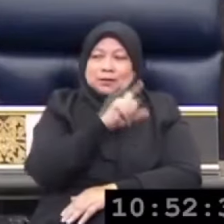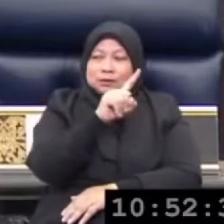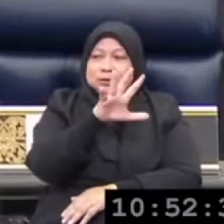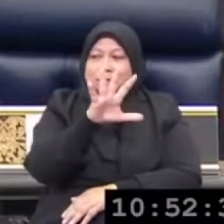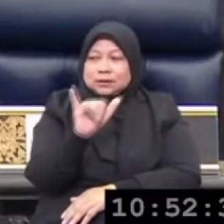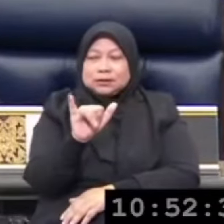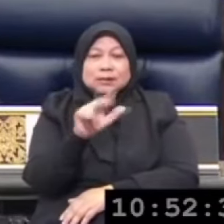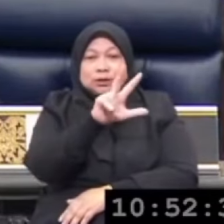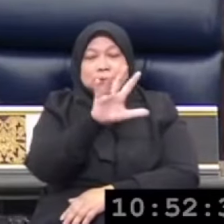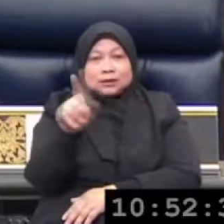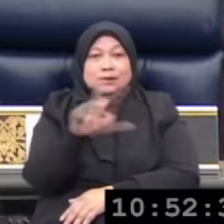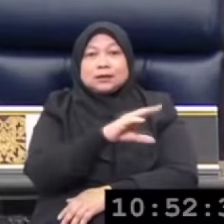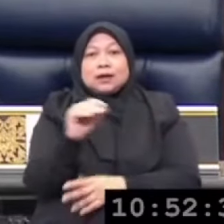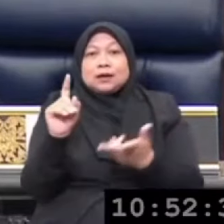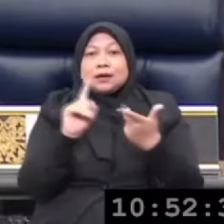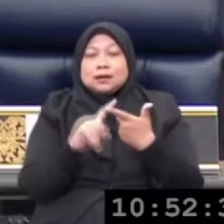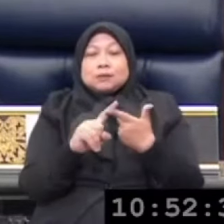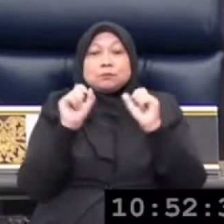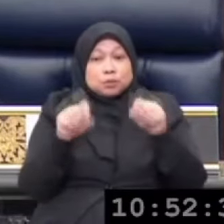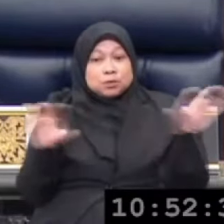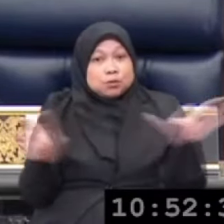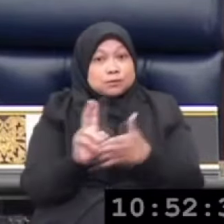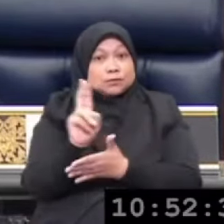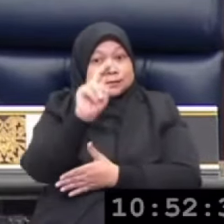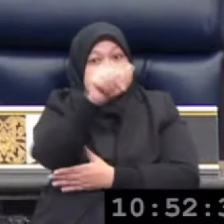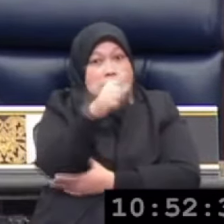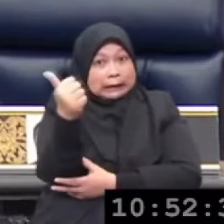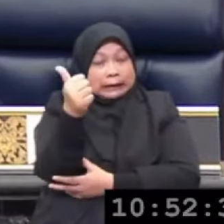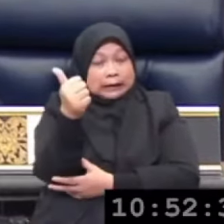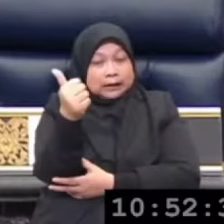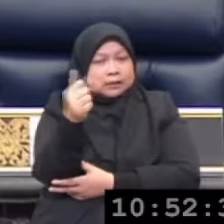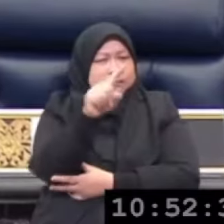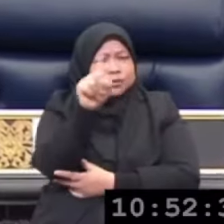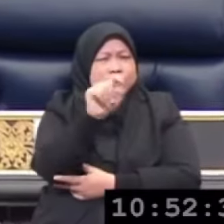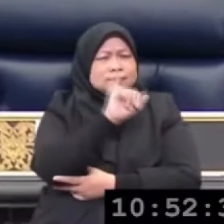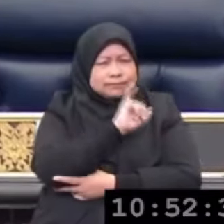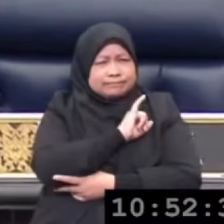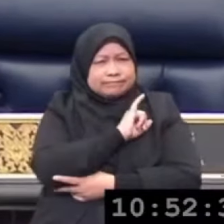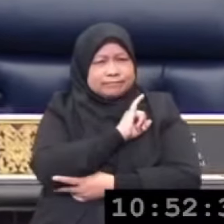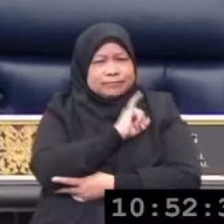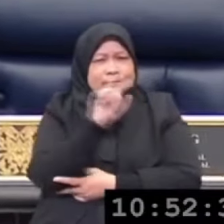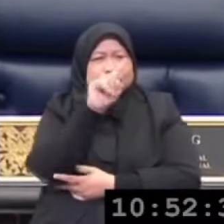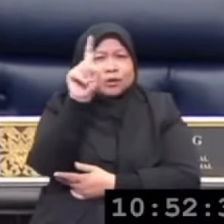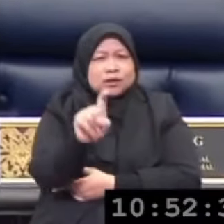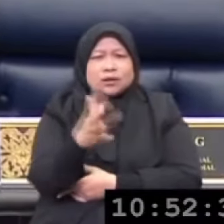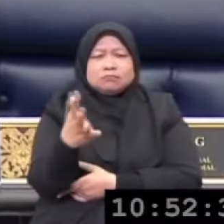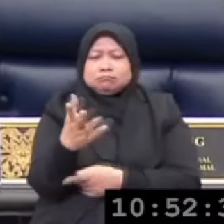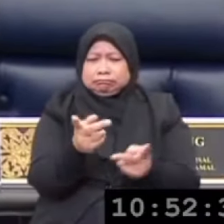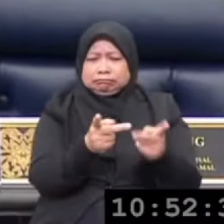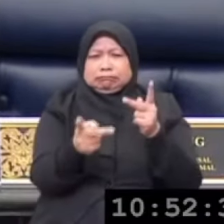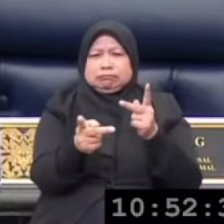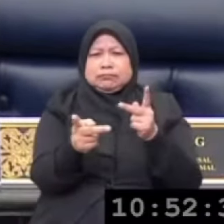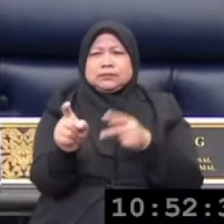Yang keduanya bahawa peluang ini juga boleh dibuat dengan universiti-universiti lain. Persoalan saya, soalan ini tidak